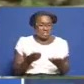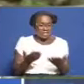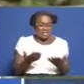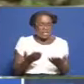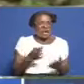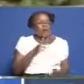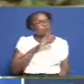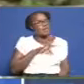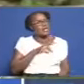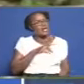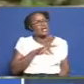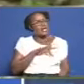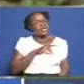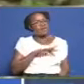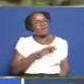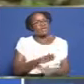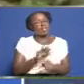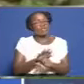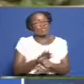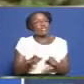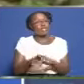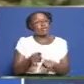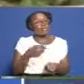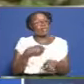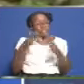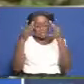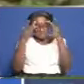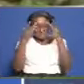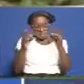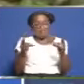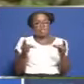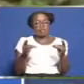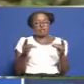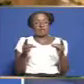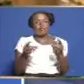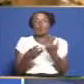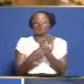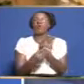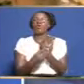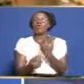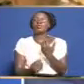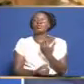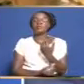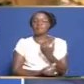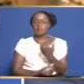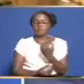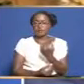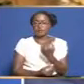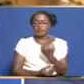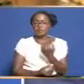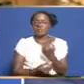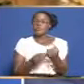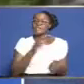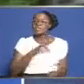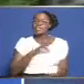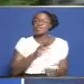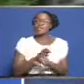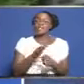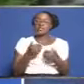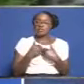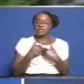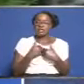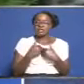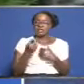wamejisaidia. That is why hata mimi nikaamua kujisaidia naye. Biashara hii tayari ina faida. Mwaka mmoja